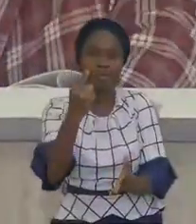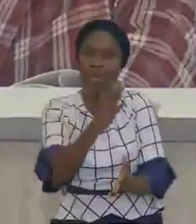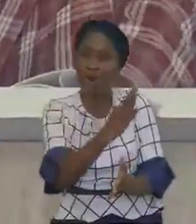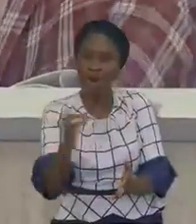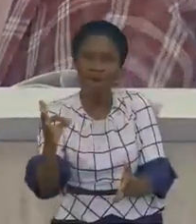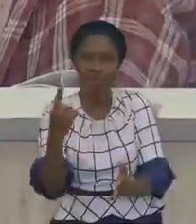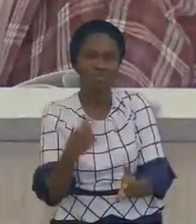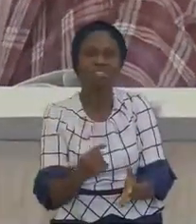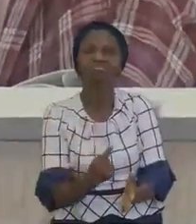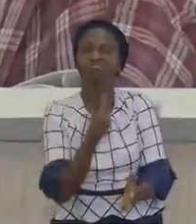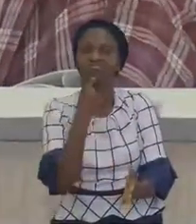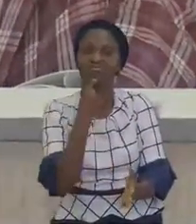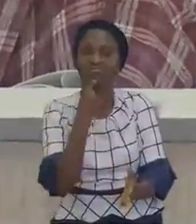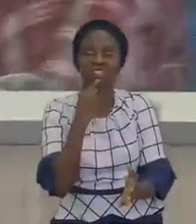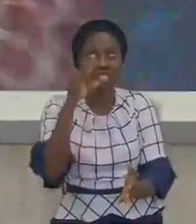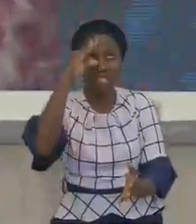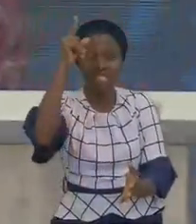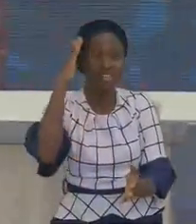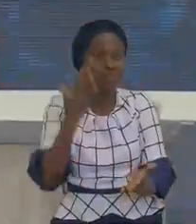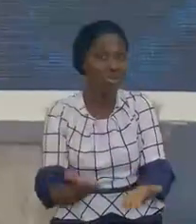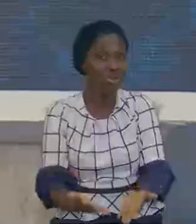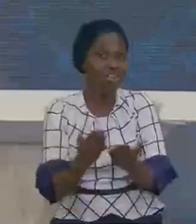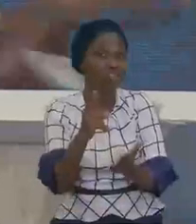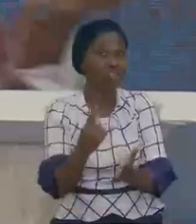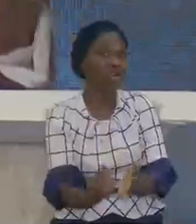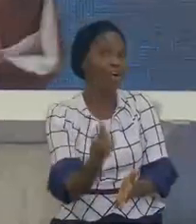Il te sort de ce désespoir dans la vie.